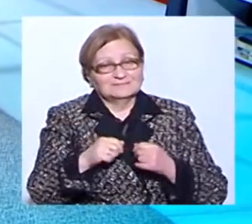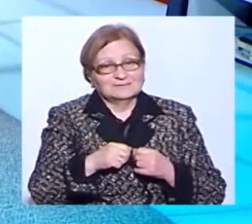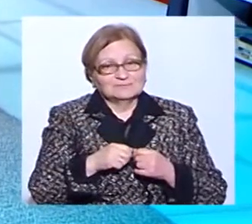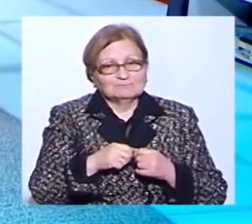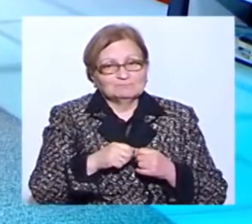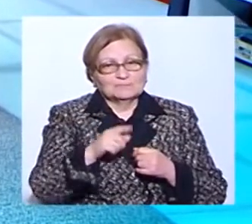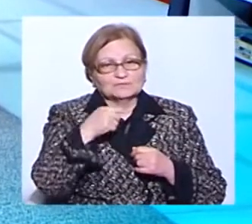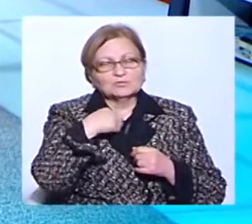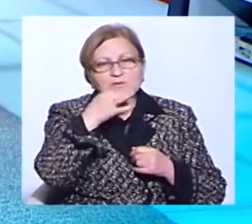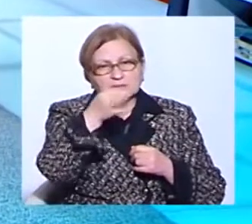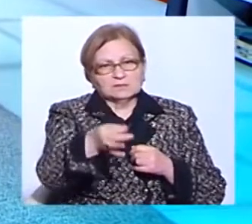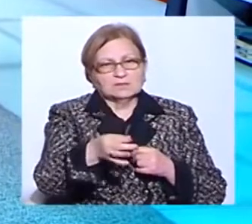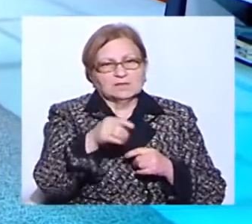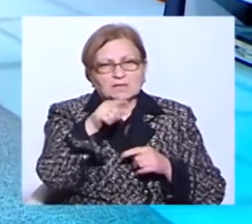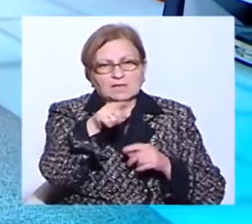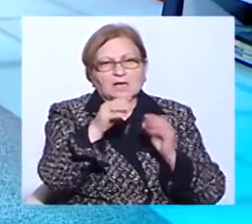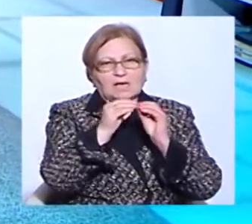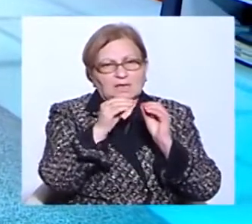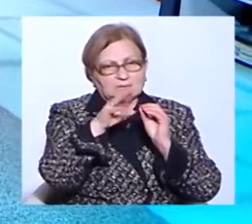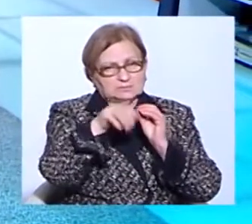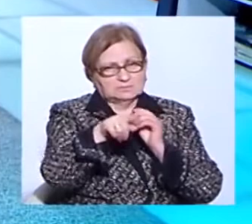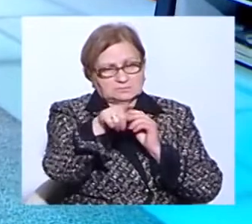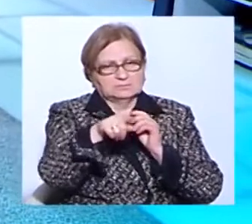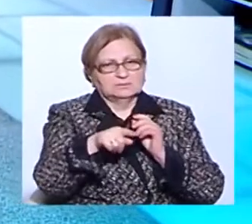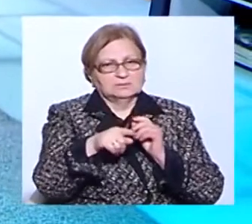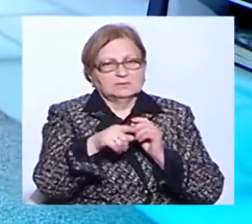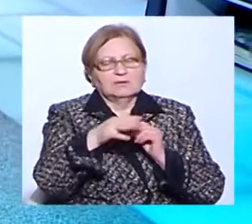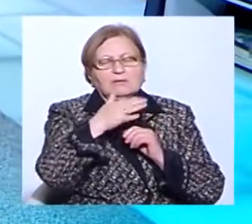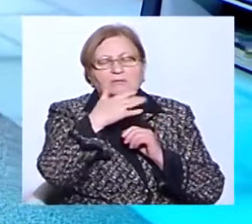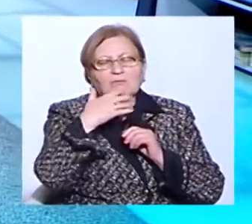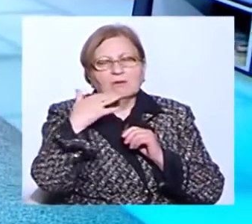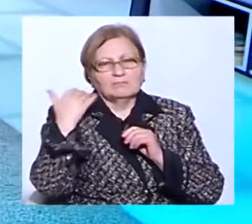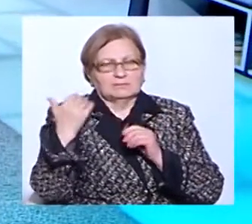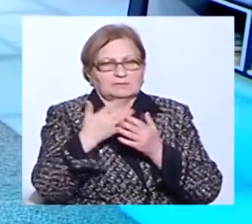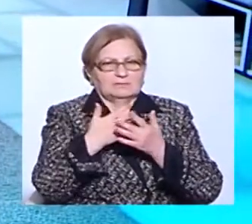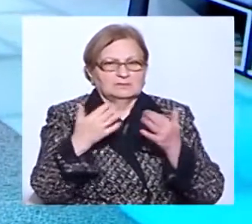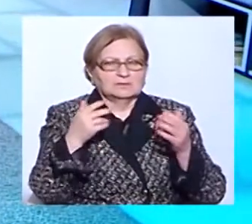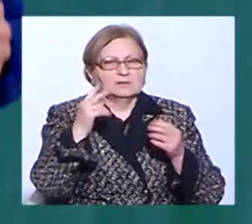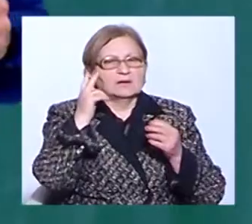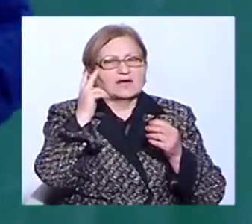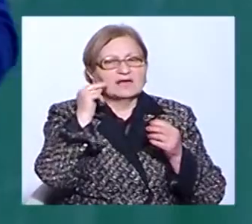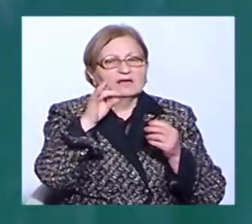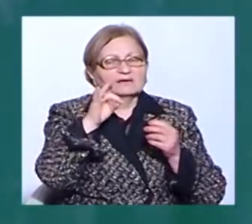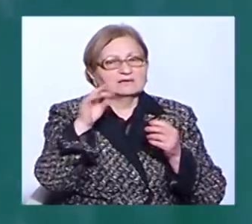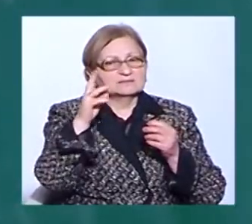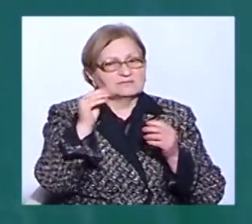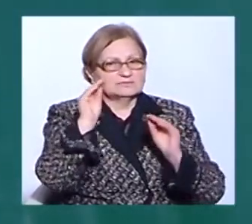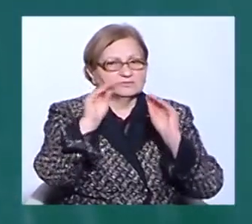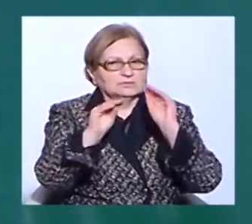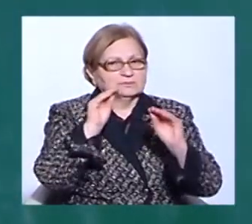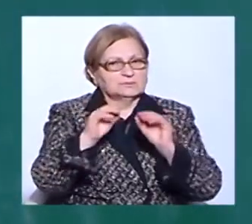Და ისიც თქვით რომ ამ 10 ციფრით უამრავი რიცხვის ჩაწერა შეიძლება.